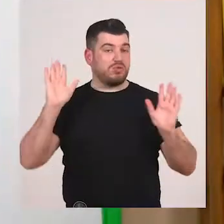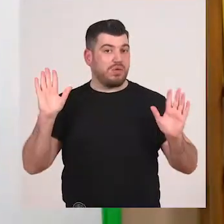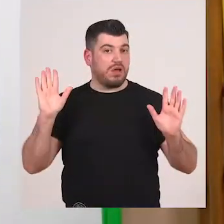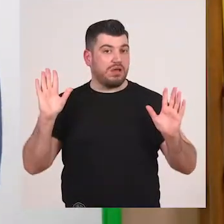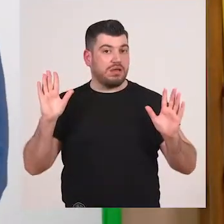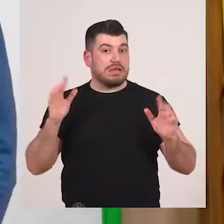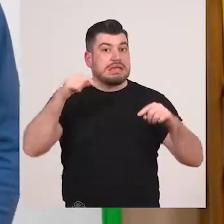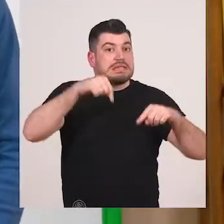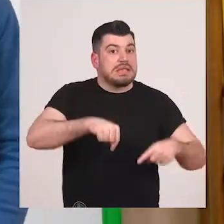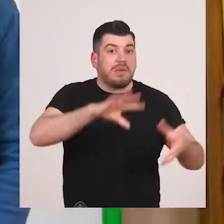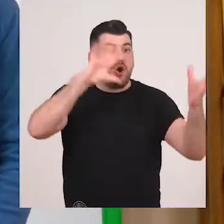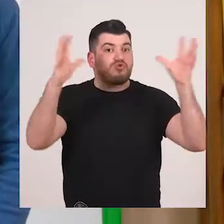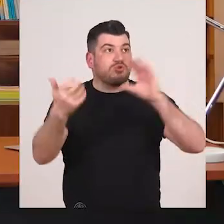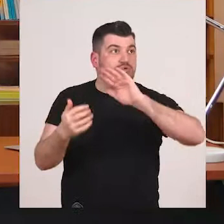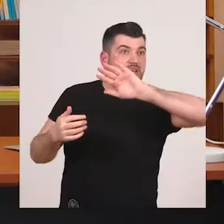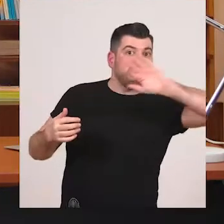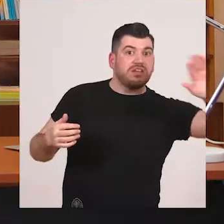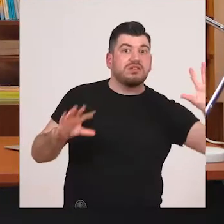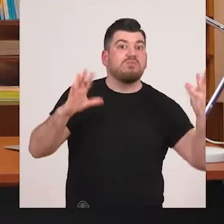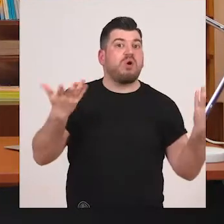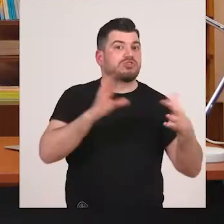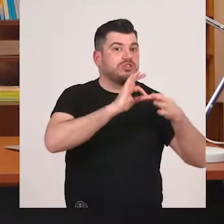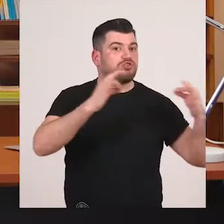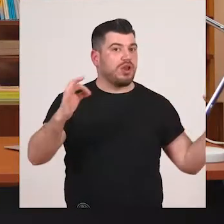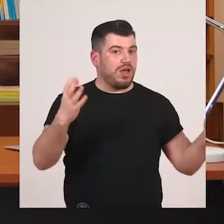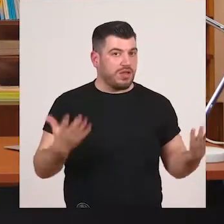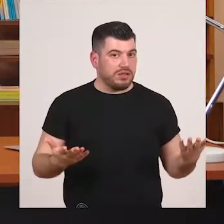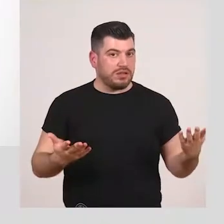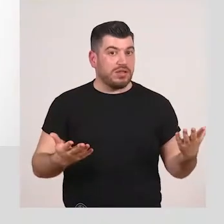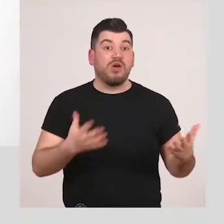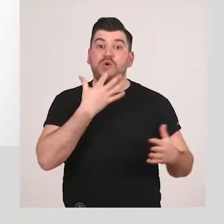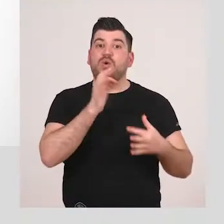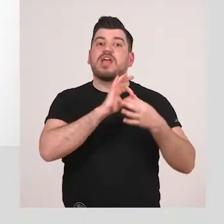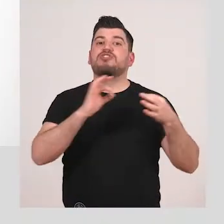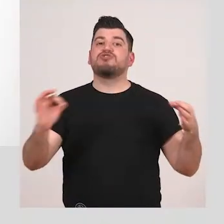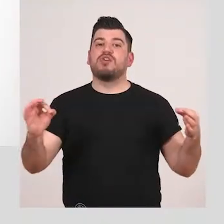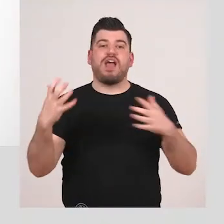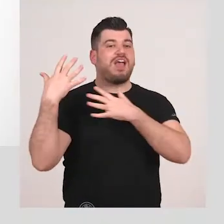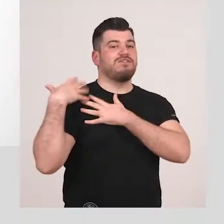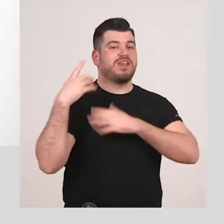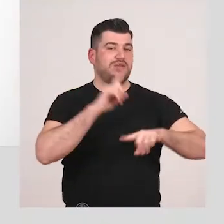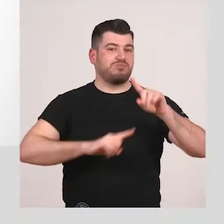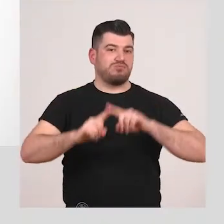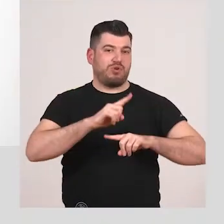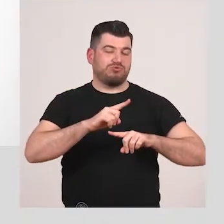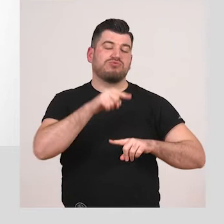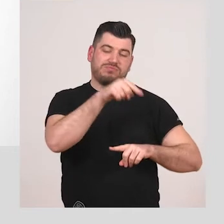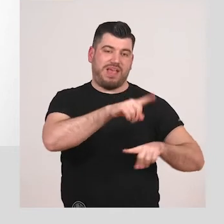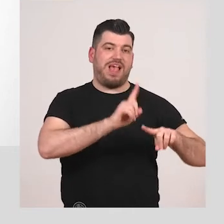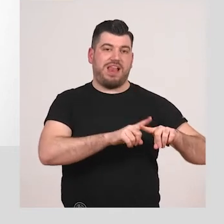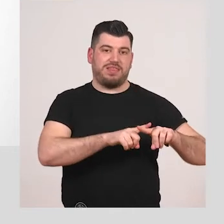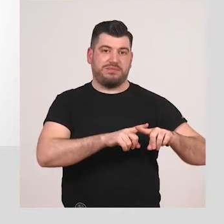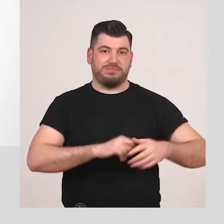πώς θα ήταν σήμερα η ιστορία. Και την ιστορία τη γράφουν οι νικητές. Τελειώνοντας, πάμε σε